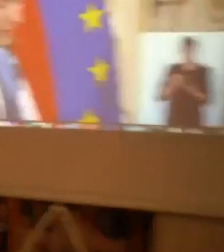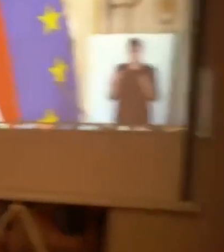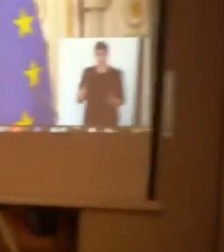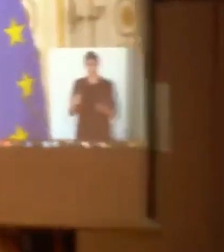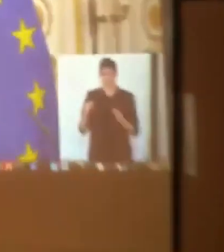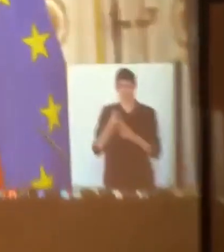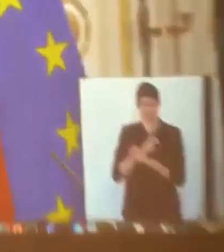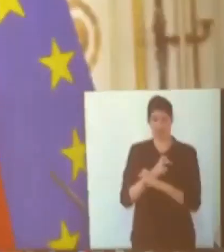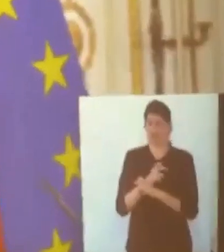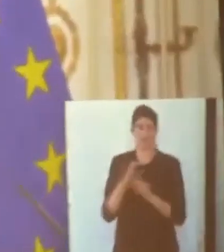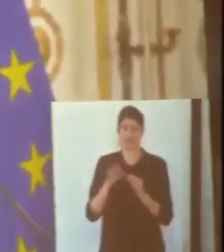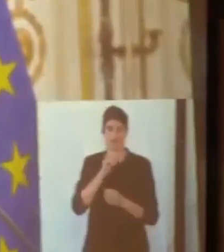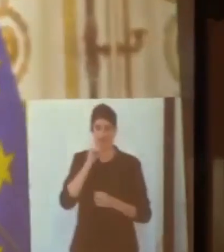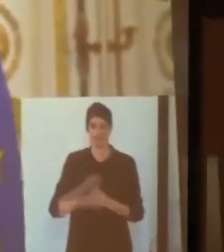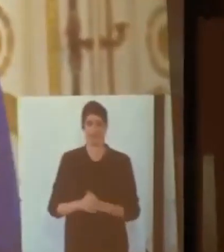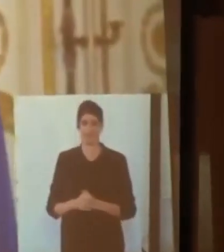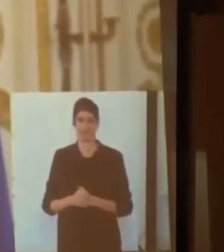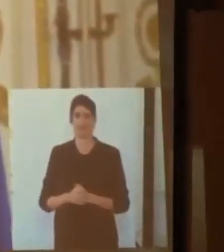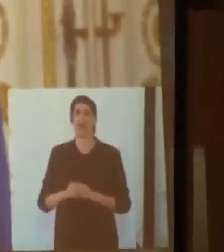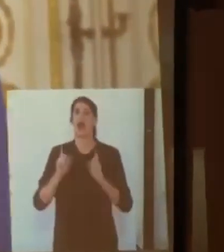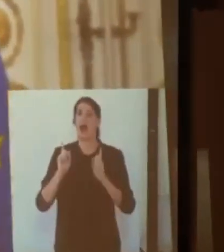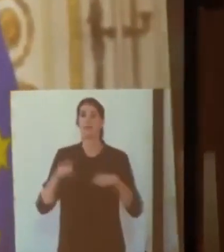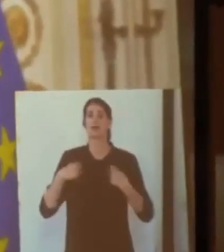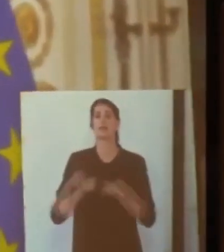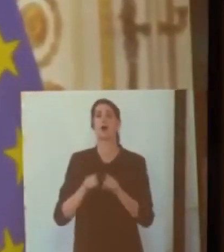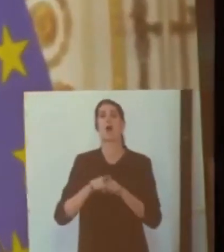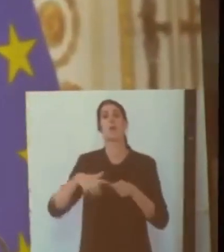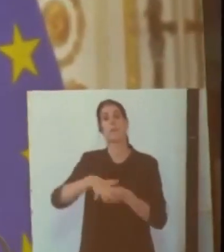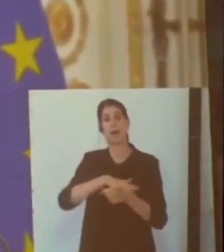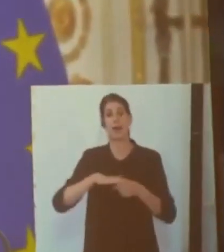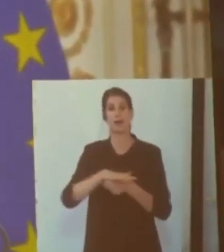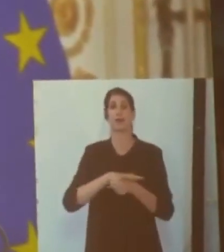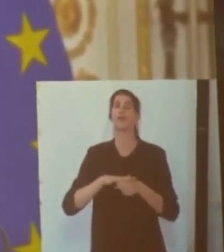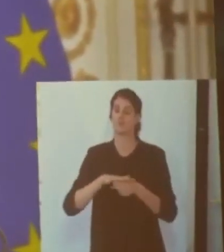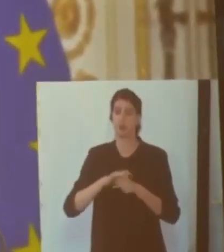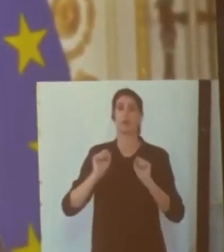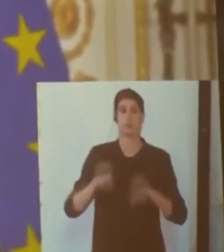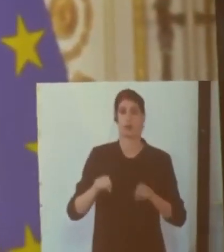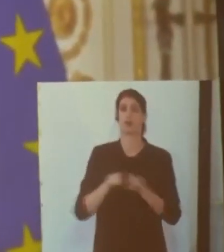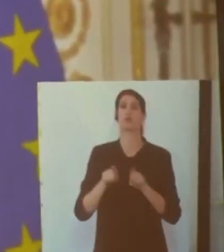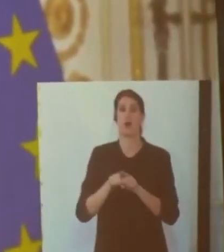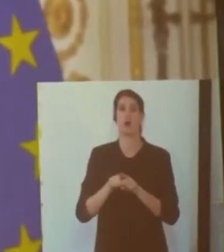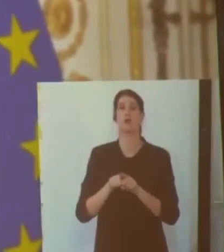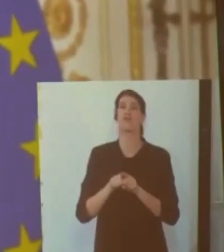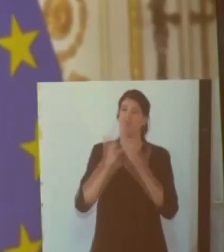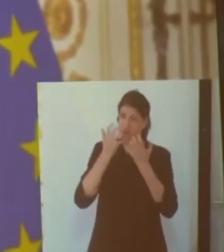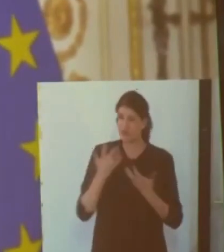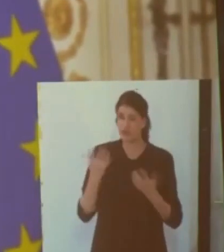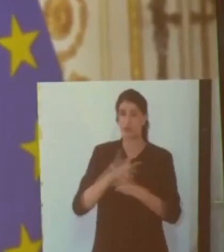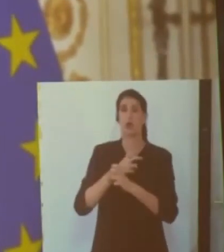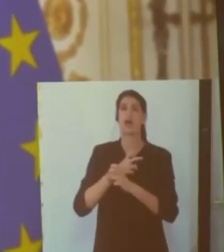Gleichzeitig gibt es aber Bereiche, in denen es durchaus möglich und auch wünschenswert ist, österreichische